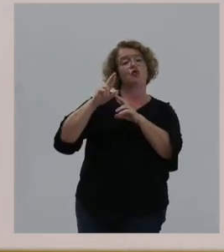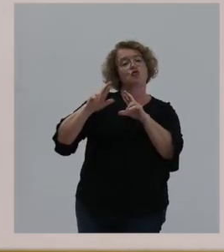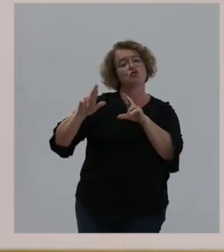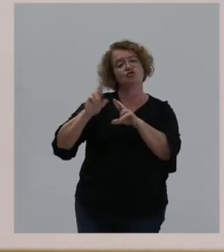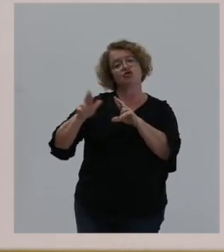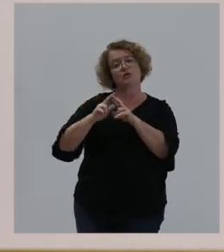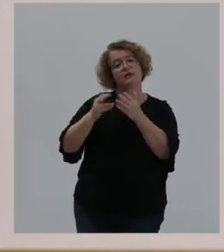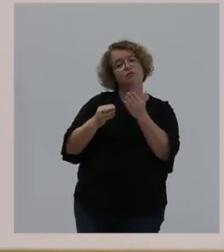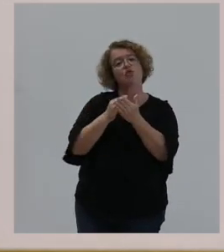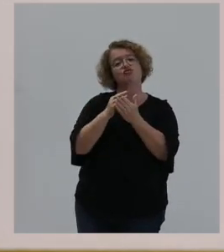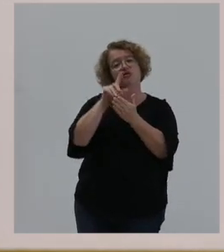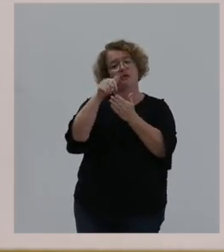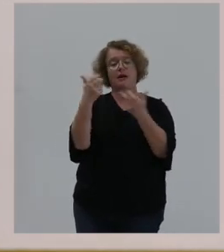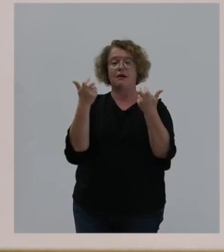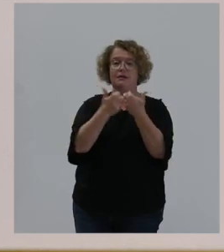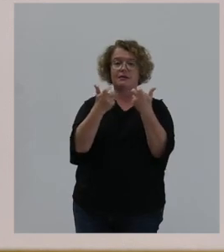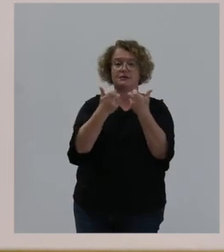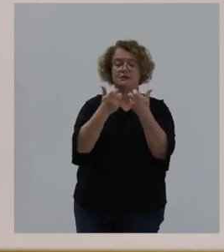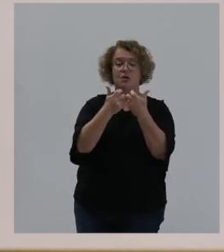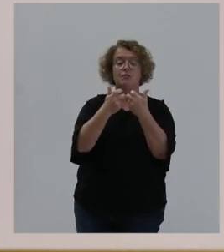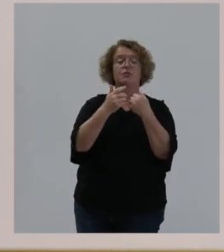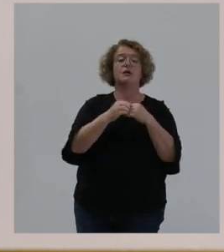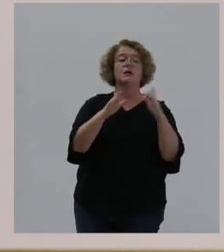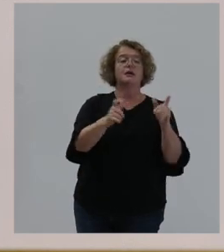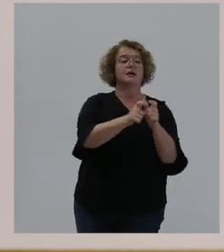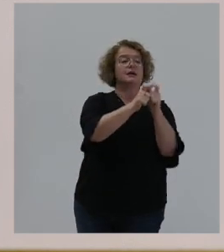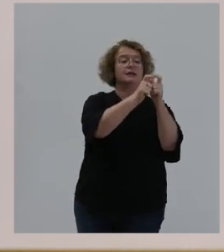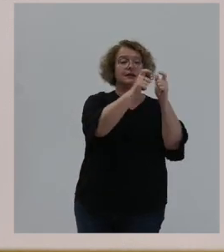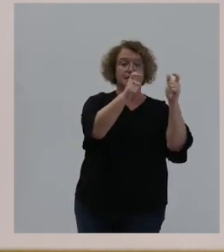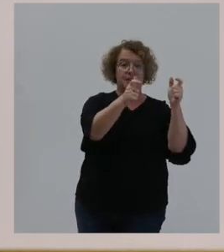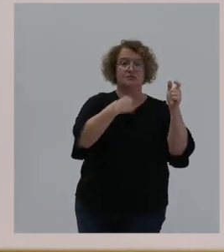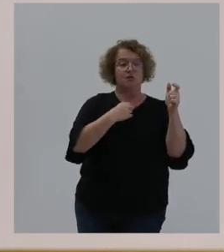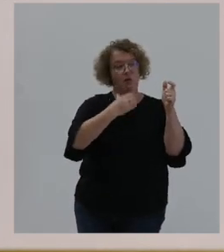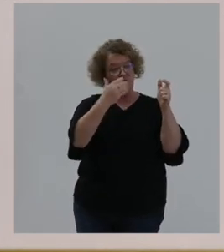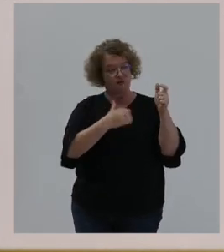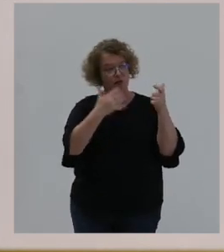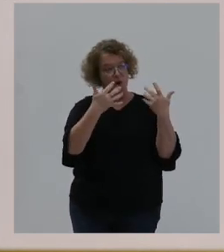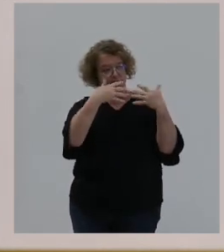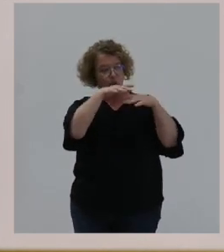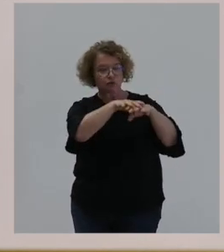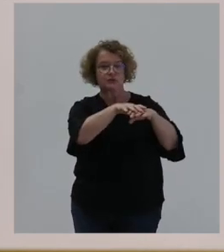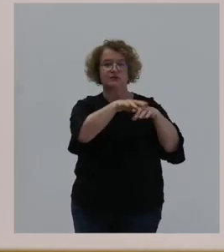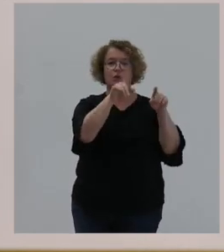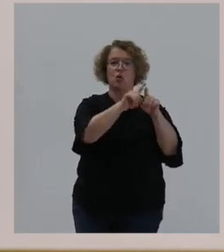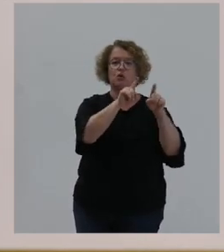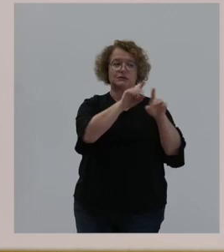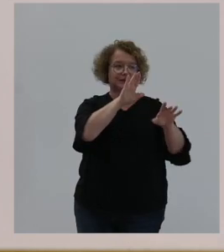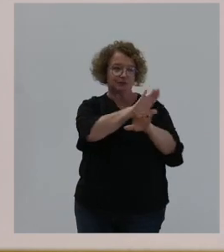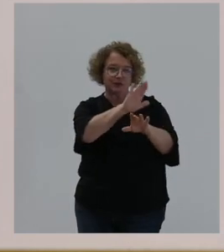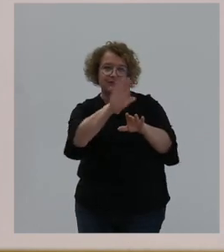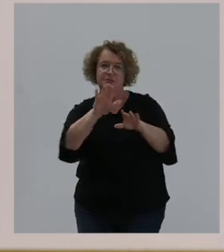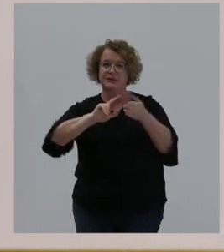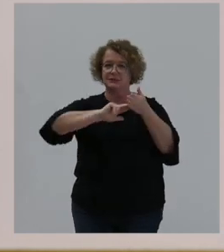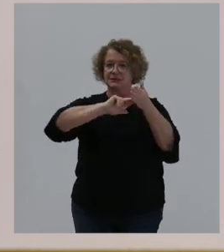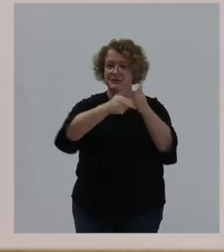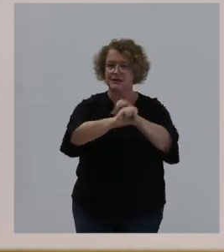Parmi ces chantiers, il y a en particulier la signature d'établissement que nous voulons inclusive et surtout distinctive.